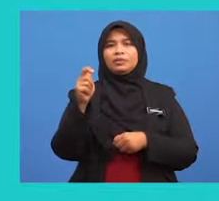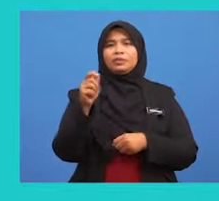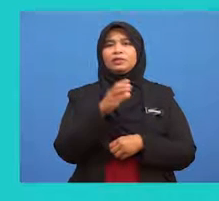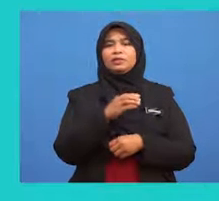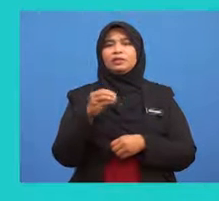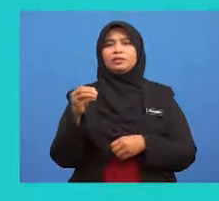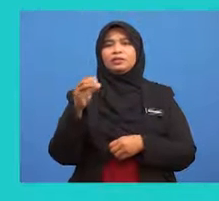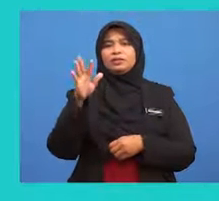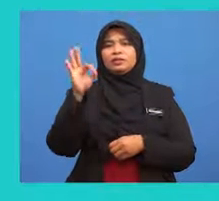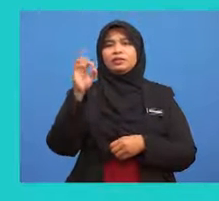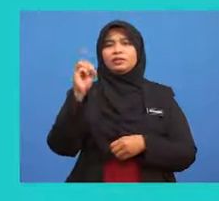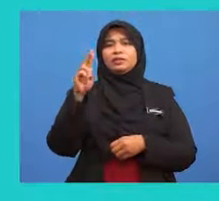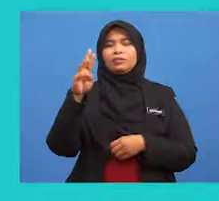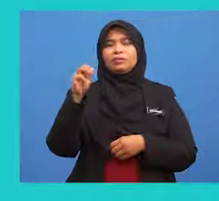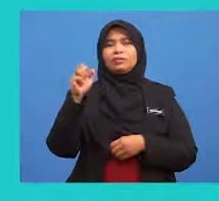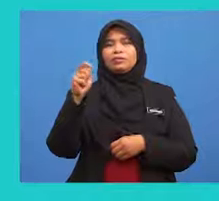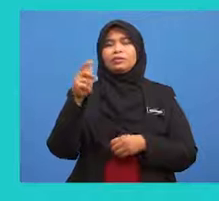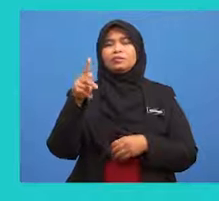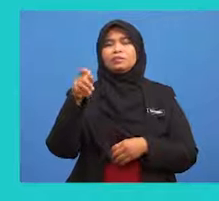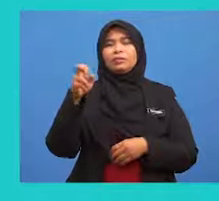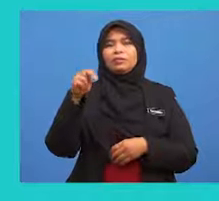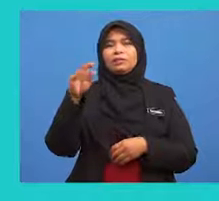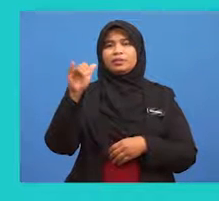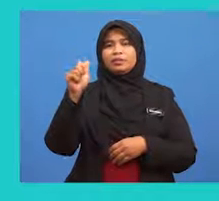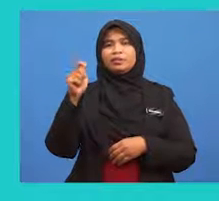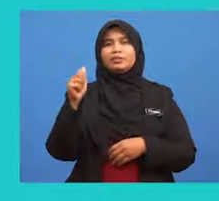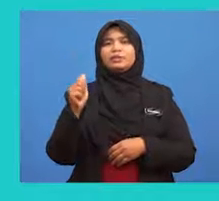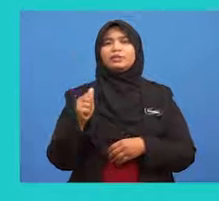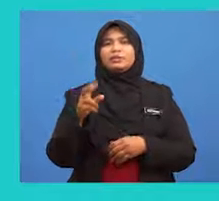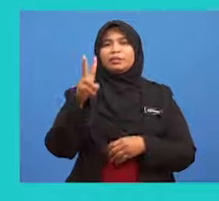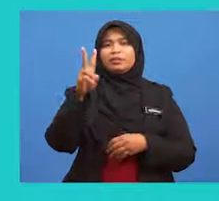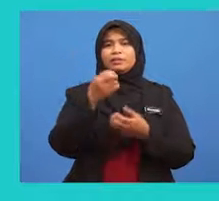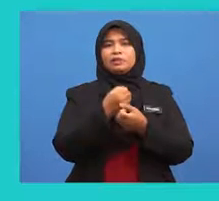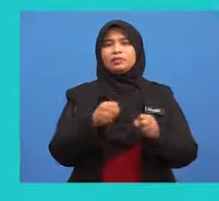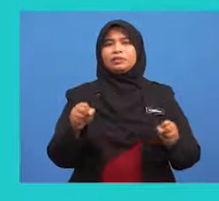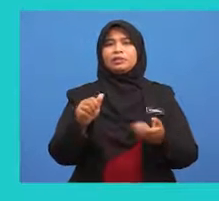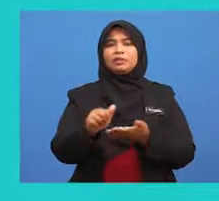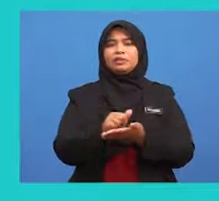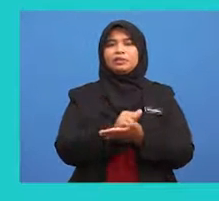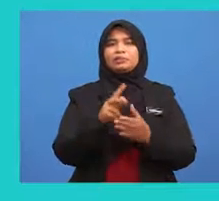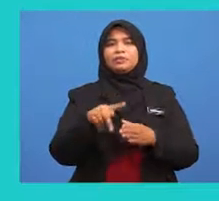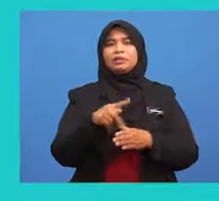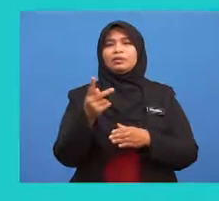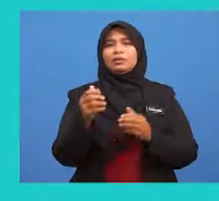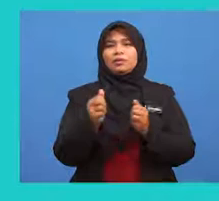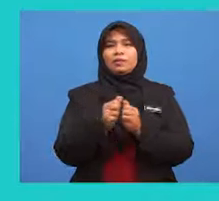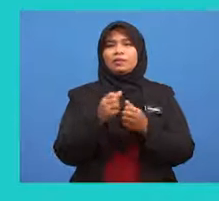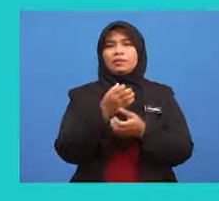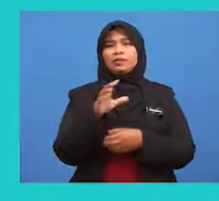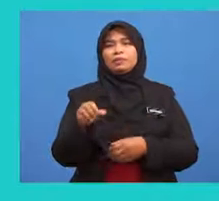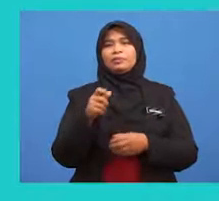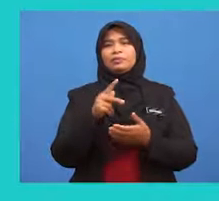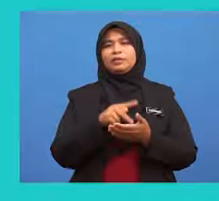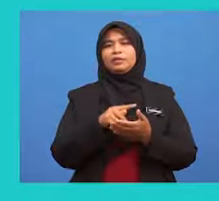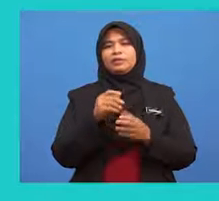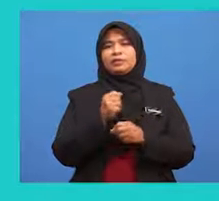kedua, menyediakan akaun pengeluaran dengan mengambil kira kerja dalam proses awal dan kerja dalam